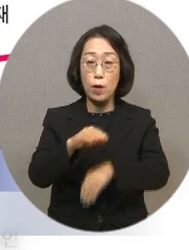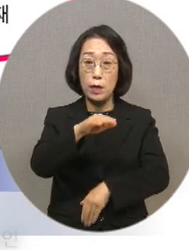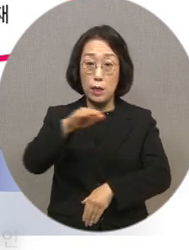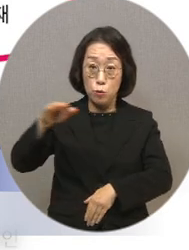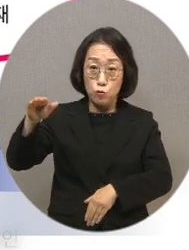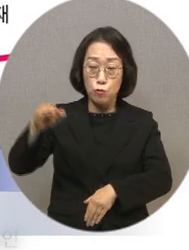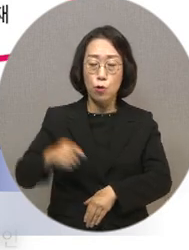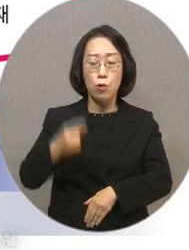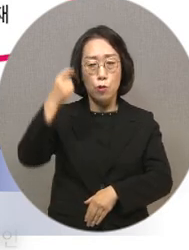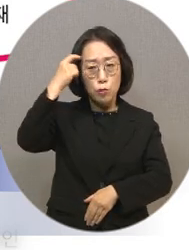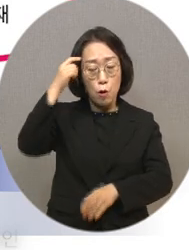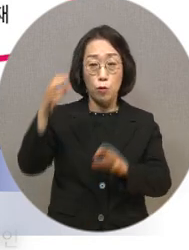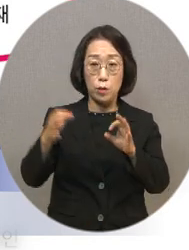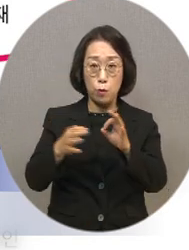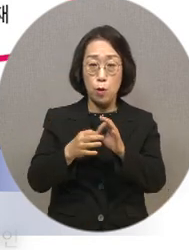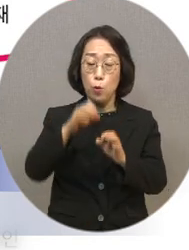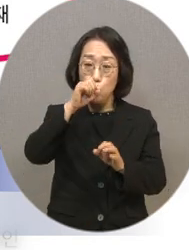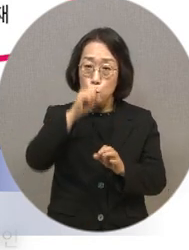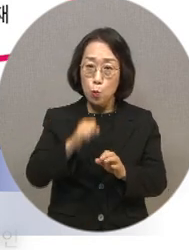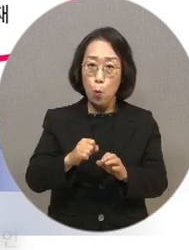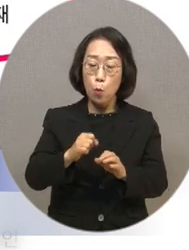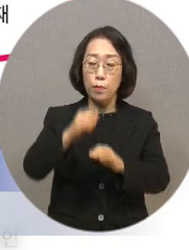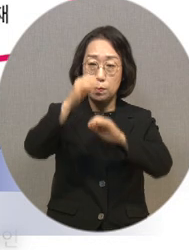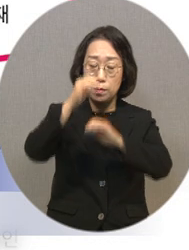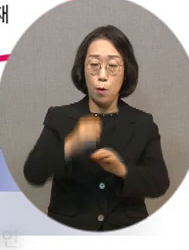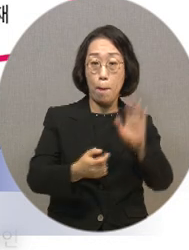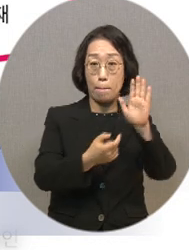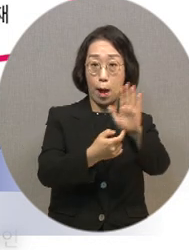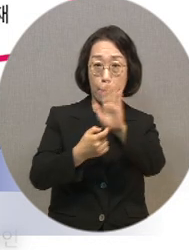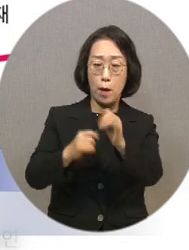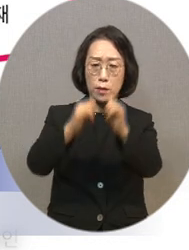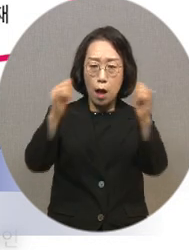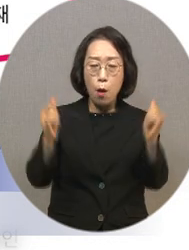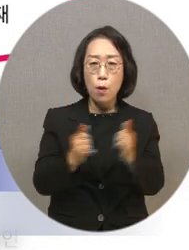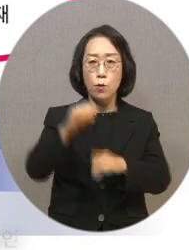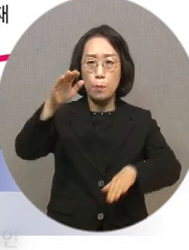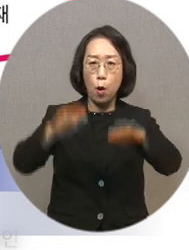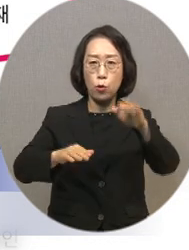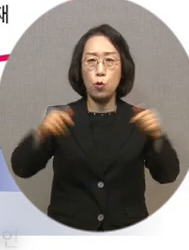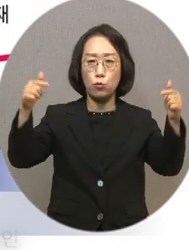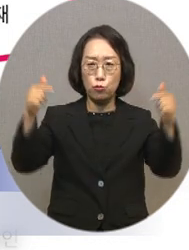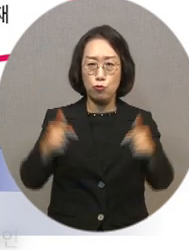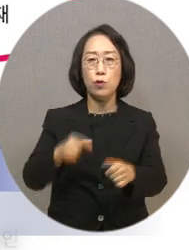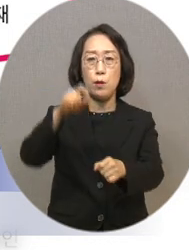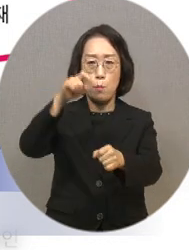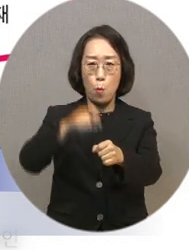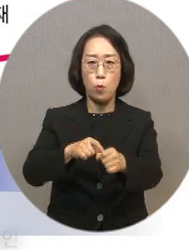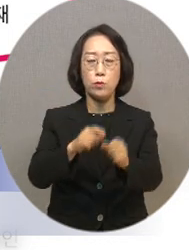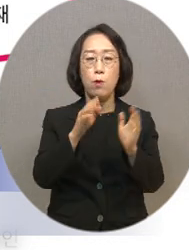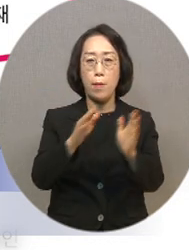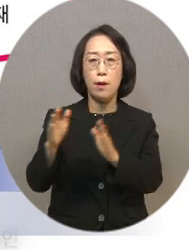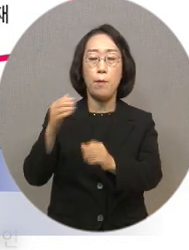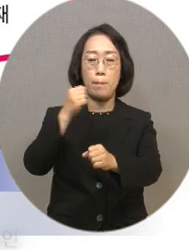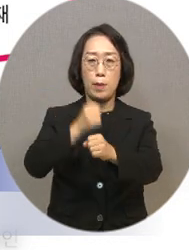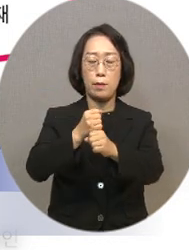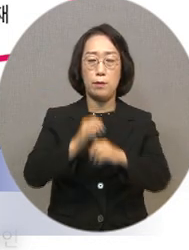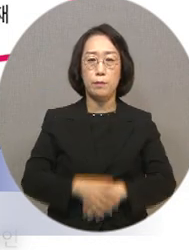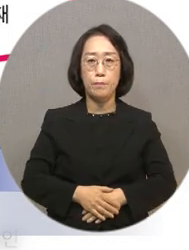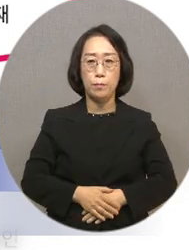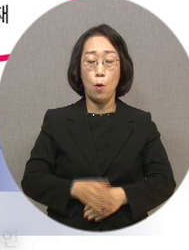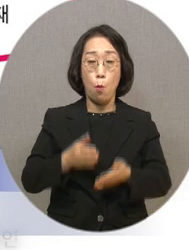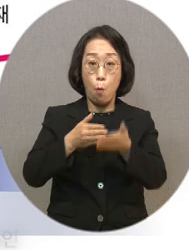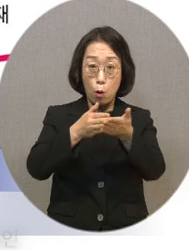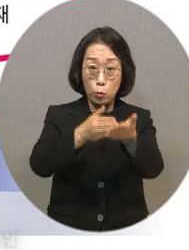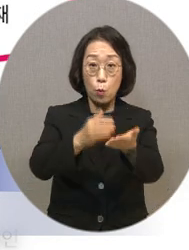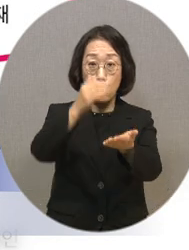건강에 대한 긍정적 접촉을 들려이 사회적 편견을 줄인다는 취지로 마련됐습니다 이에 따라 권고